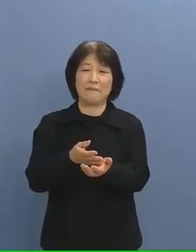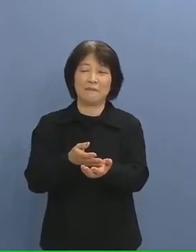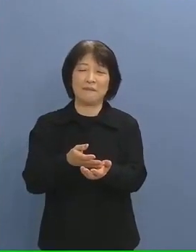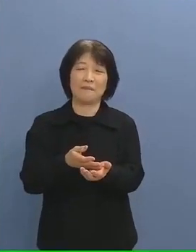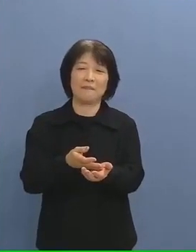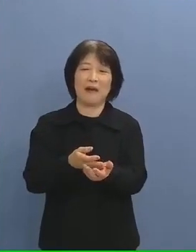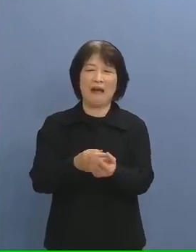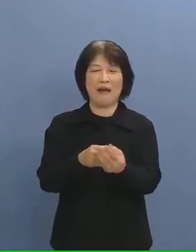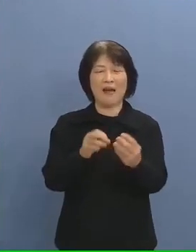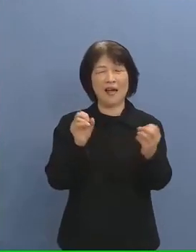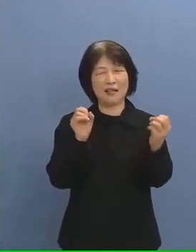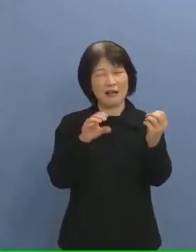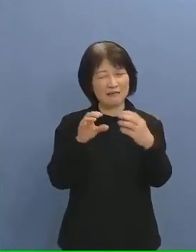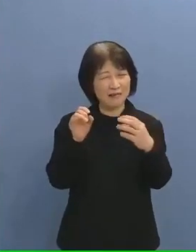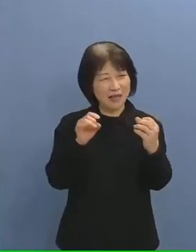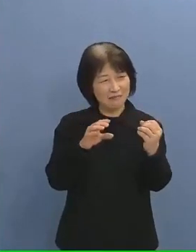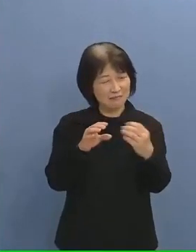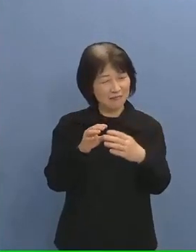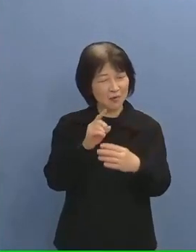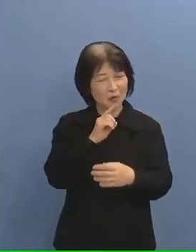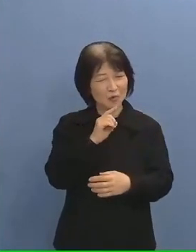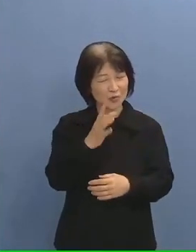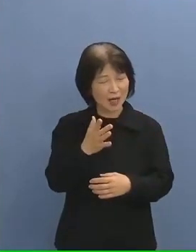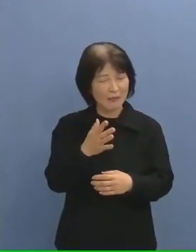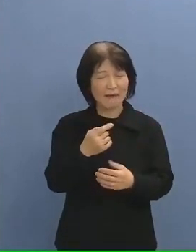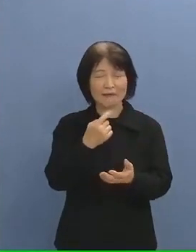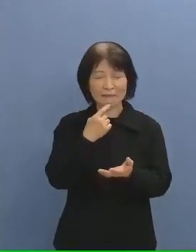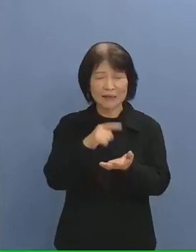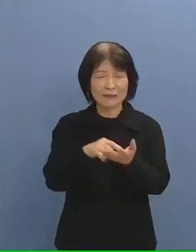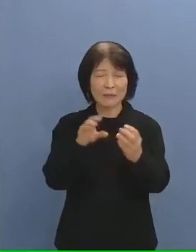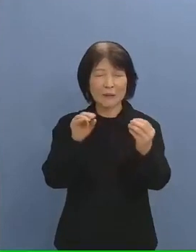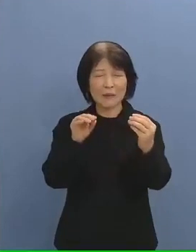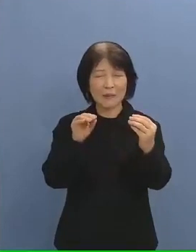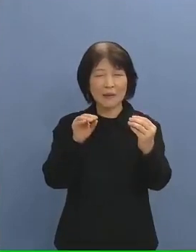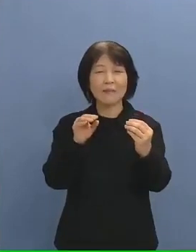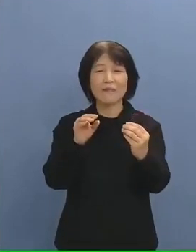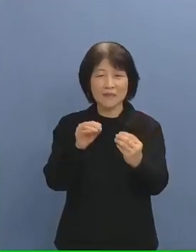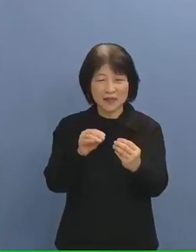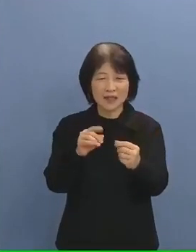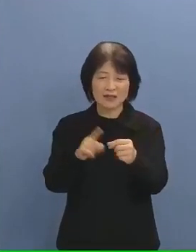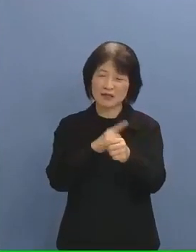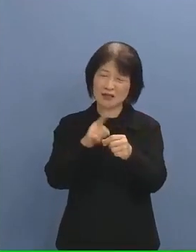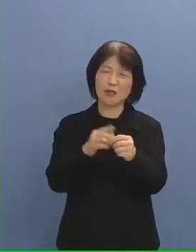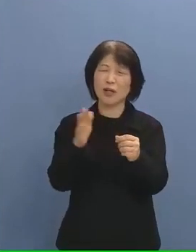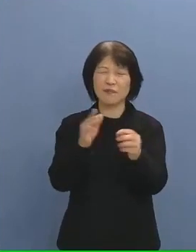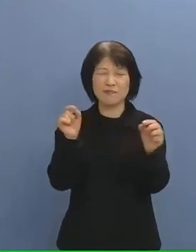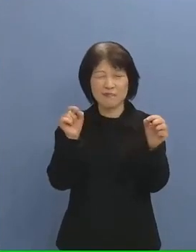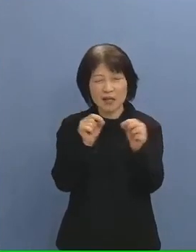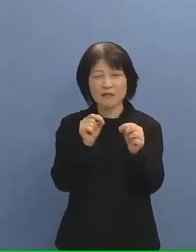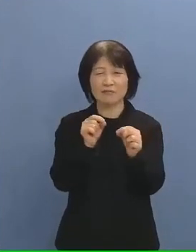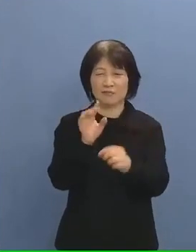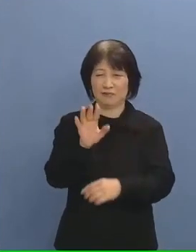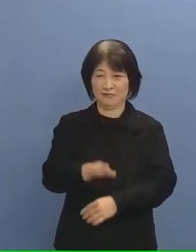歓談まではいかなかったですけど、少しお見送りをさせていただきながら約1時間程度で終わったということです。